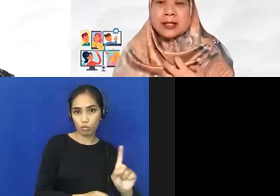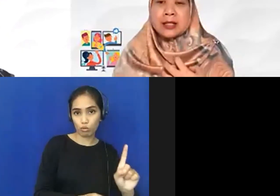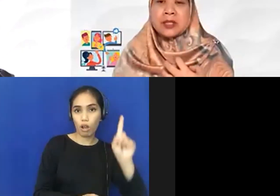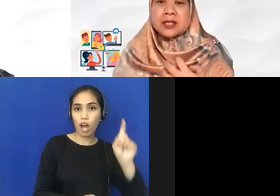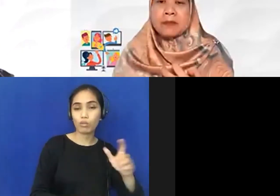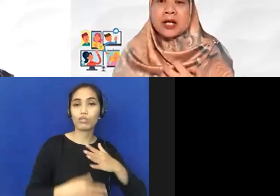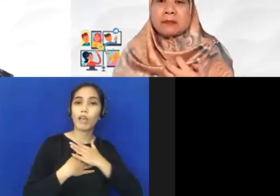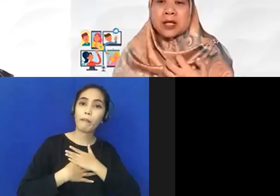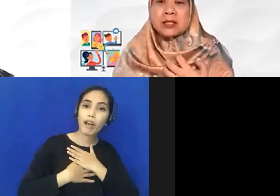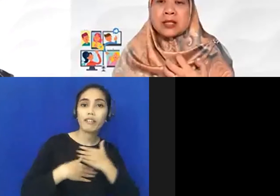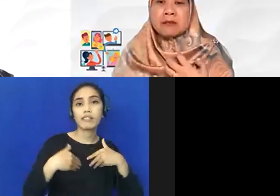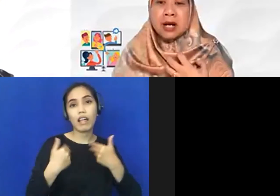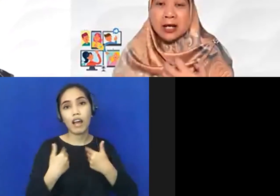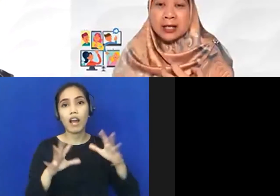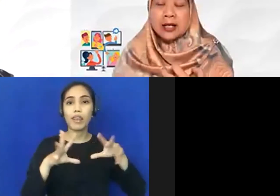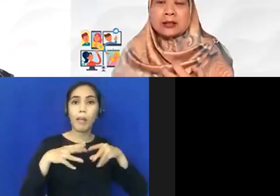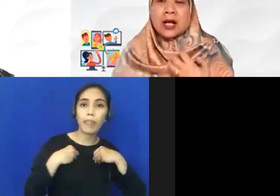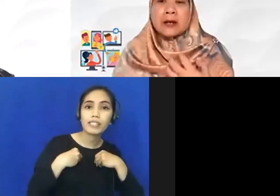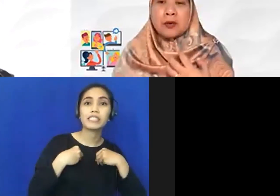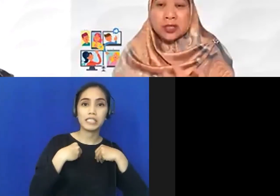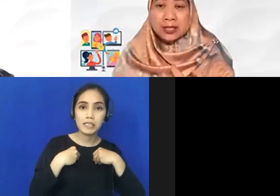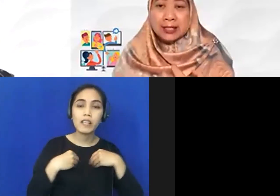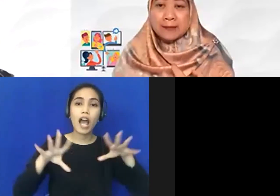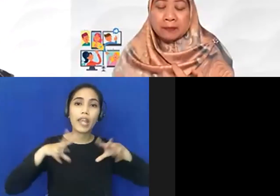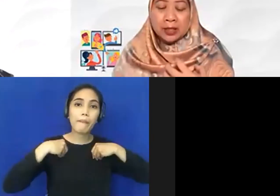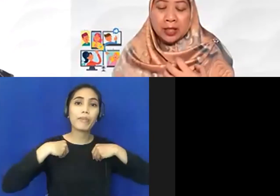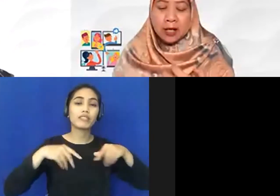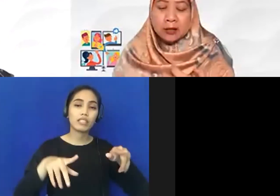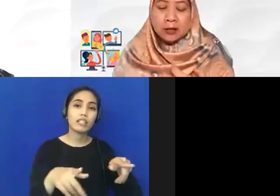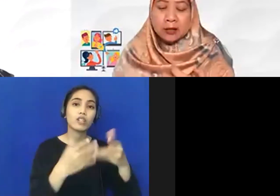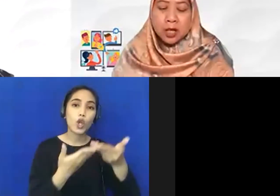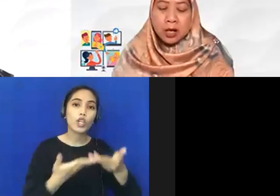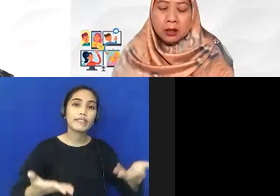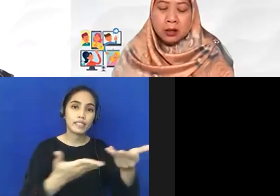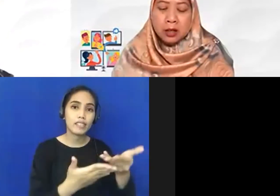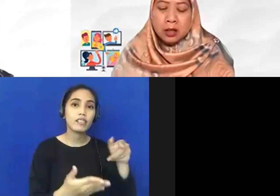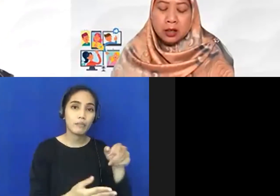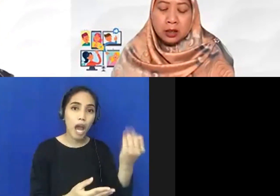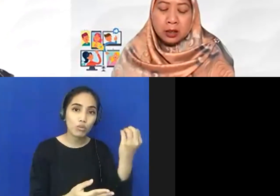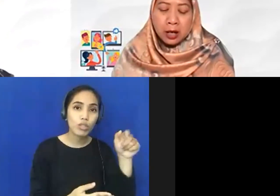dirinya sendiri bisa beradaptasi dengan baik terhadap kondisi ini ya. Kemudian juga